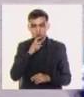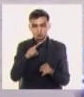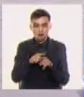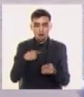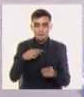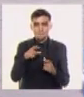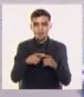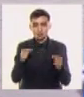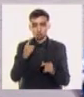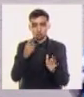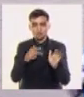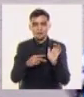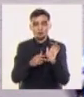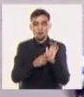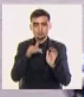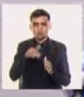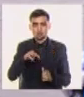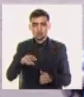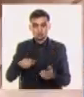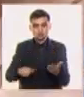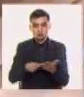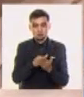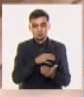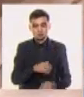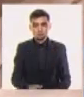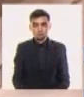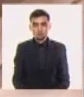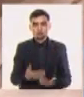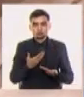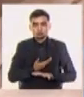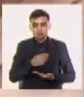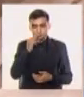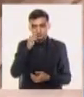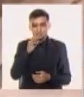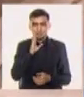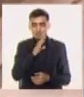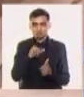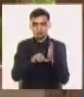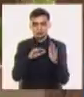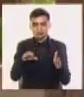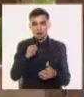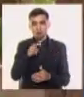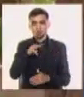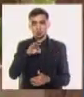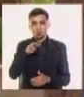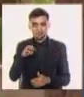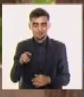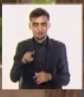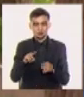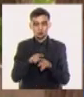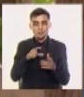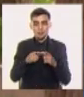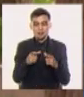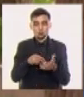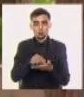билет отдала 128 тысяч тенге. Жительница Шымкента, мать шестерых детей Ахтота Нарбекова, одна из тех, кто приобрел